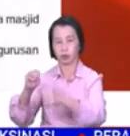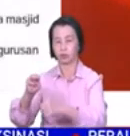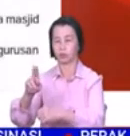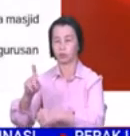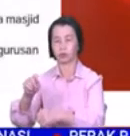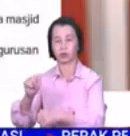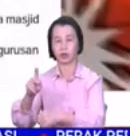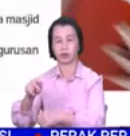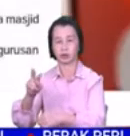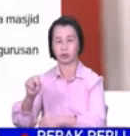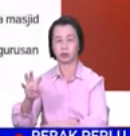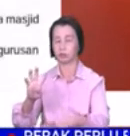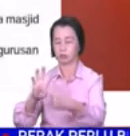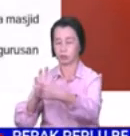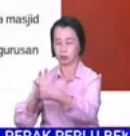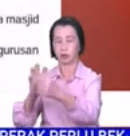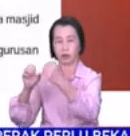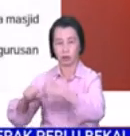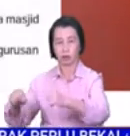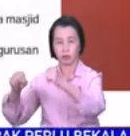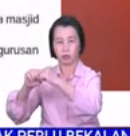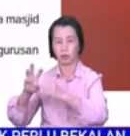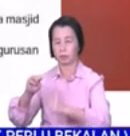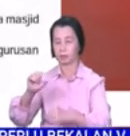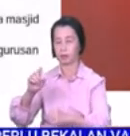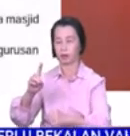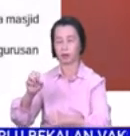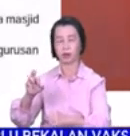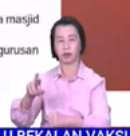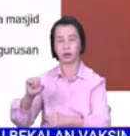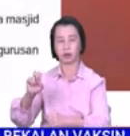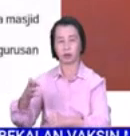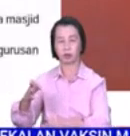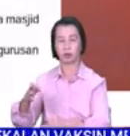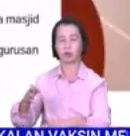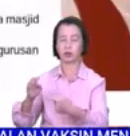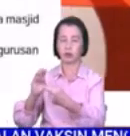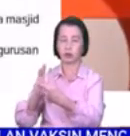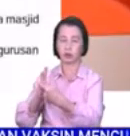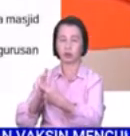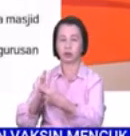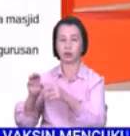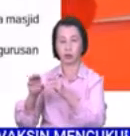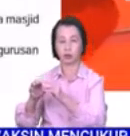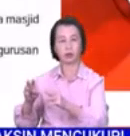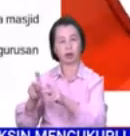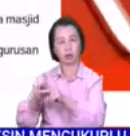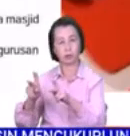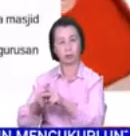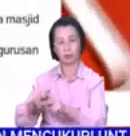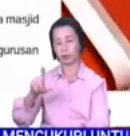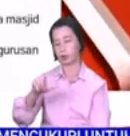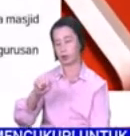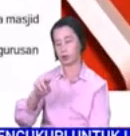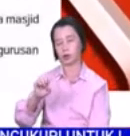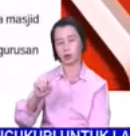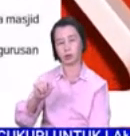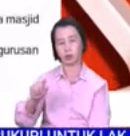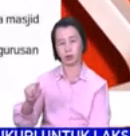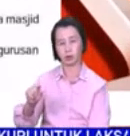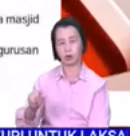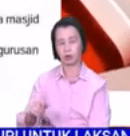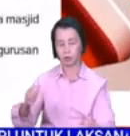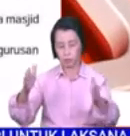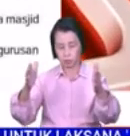Al-Mutakin di Kampung Lot Baru Gedung dan Surau Madrasatul Nurul Hidayah di Kampung Lalang Hilir Gedung.